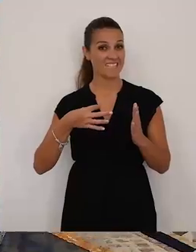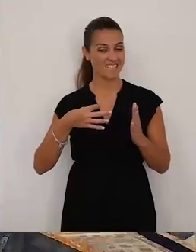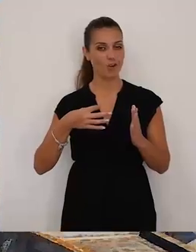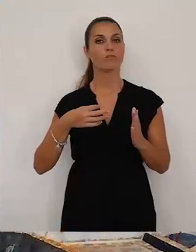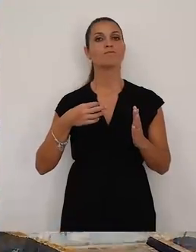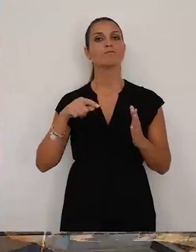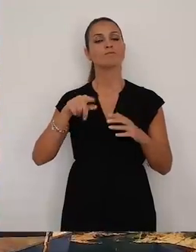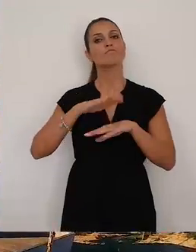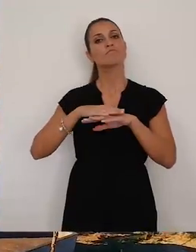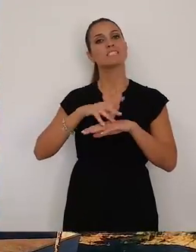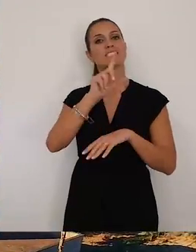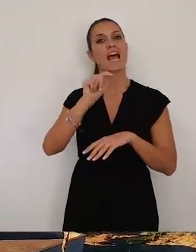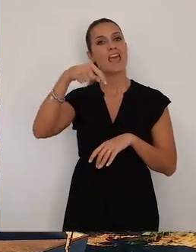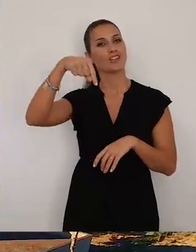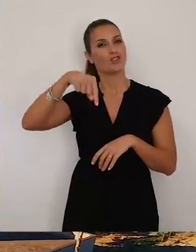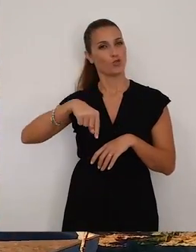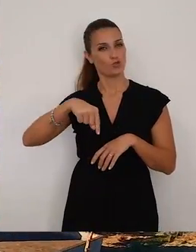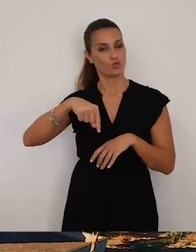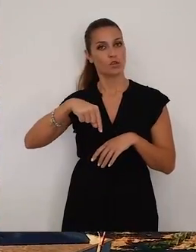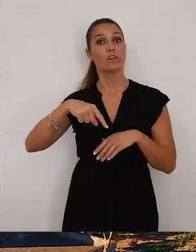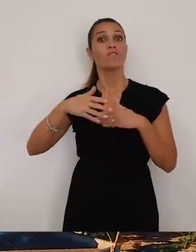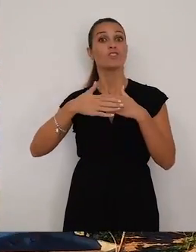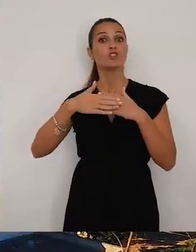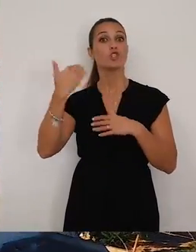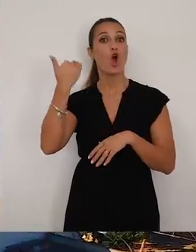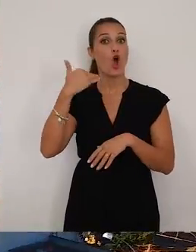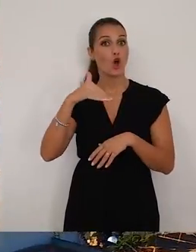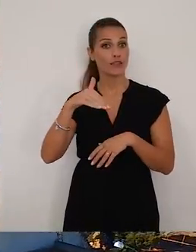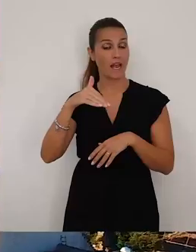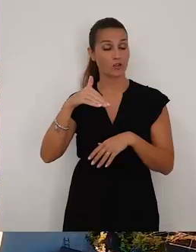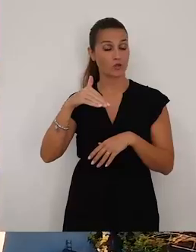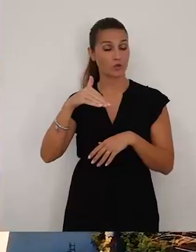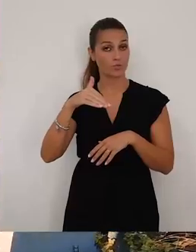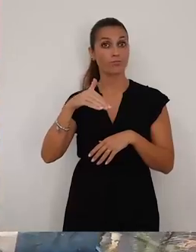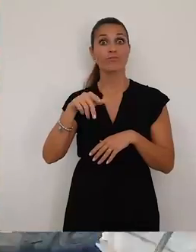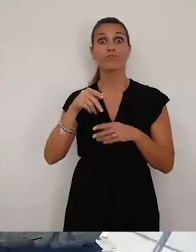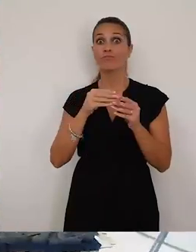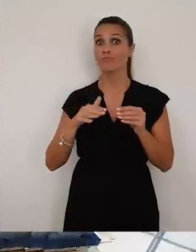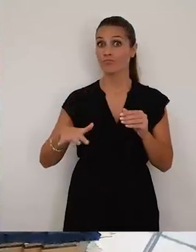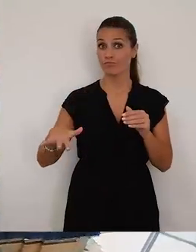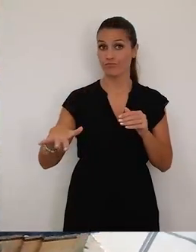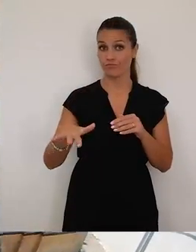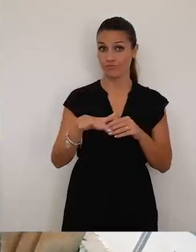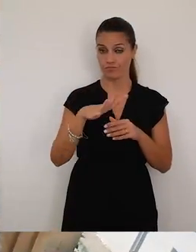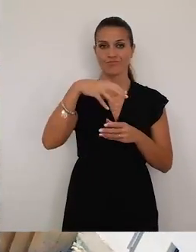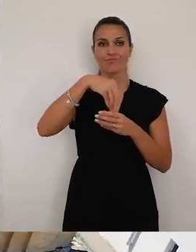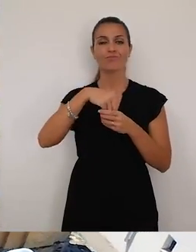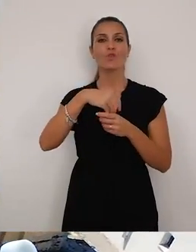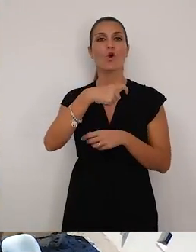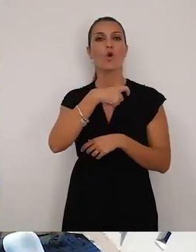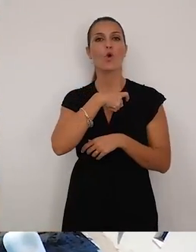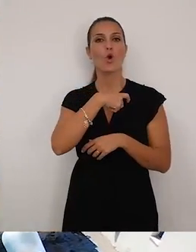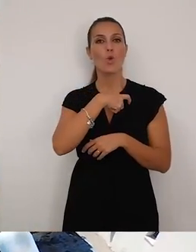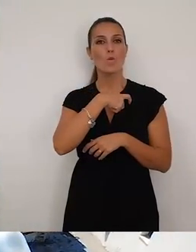Minervino di Lecce si colloca nel Salento meridionale, a pochi chilometri a sud di Otranto. Il territorio rientra